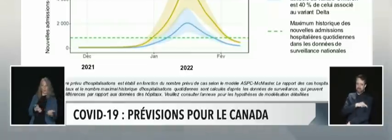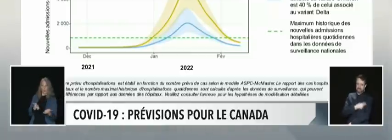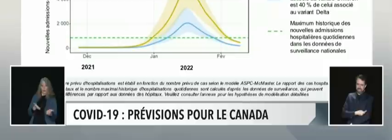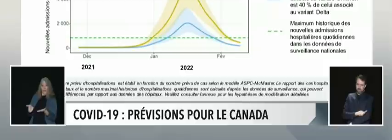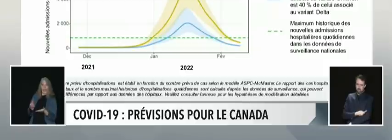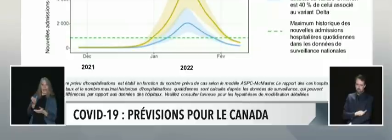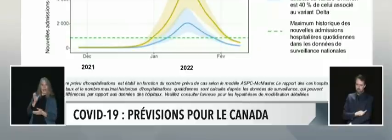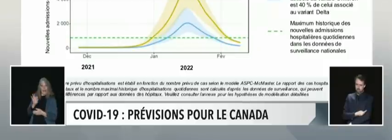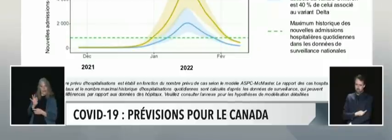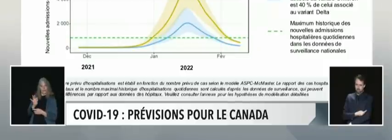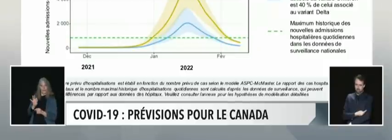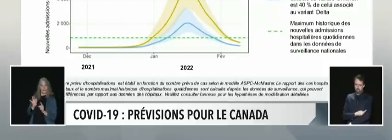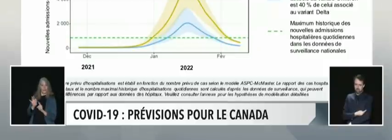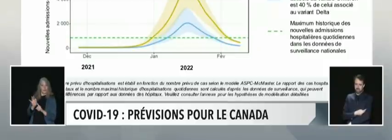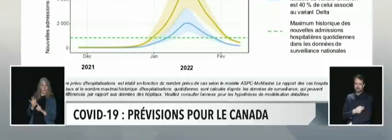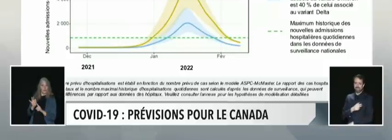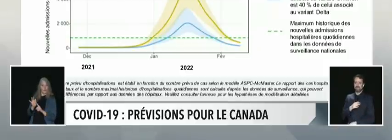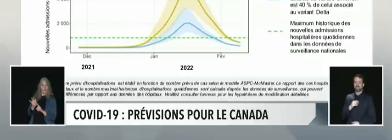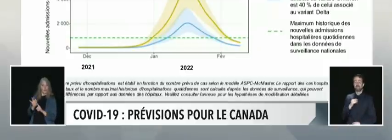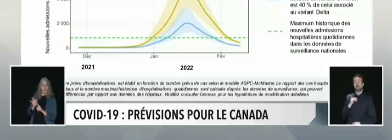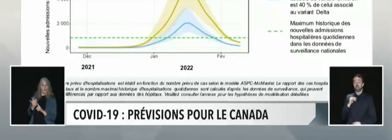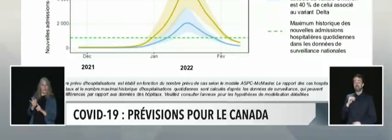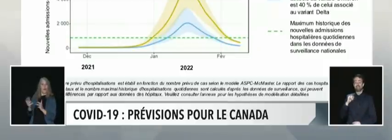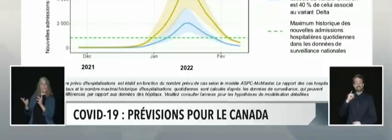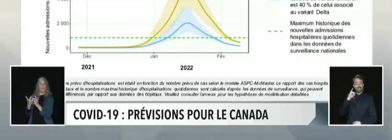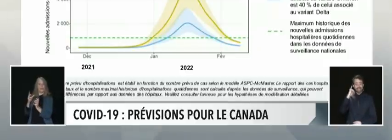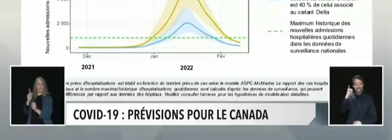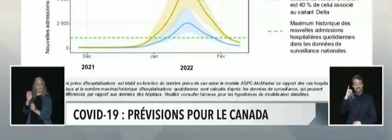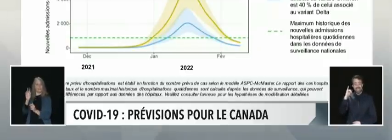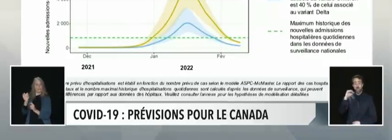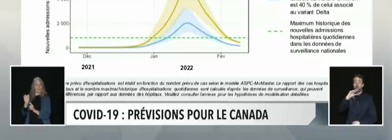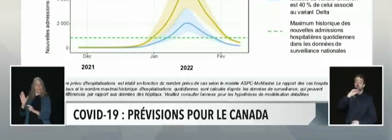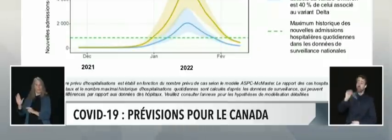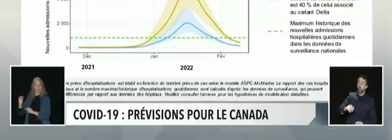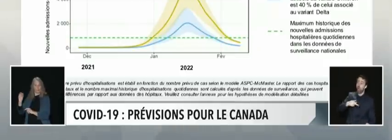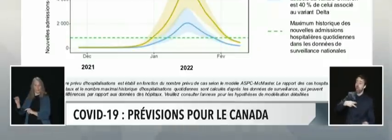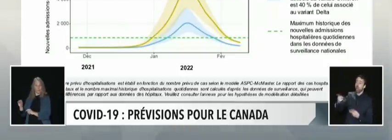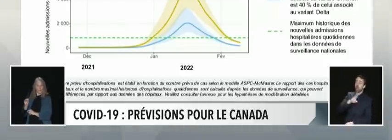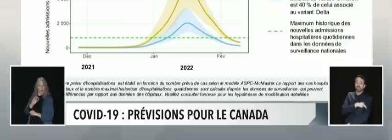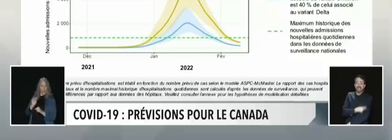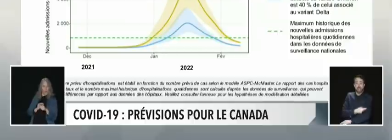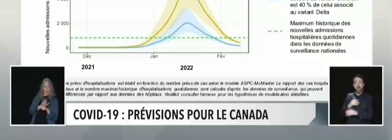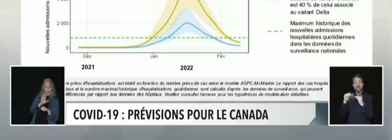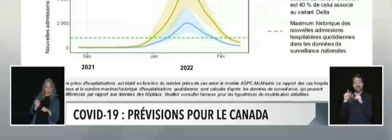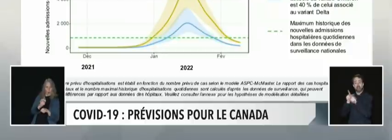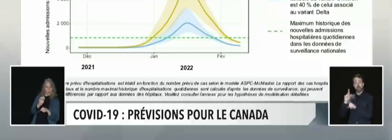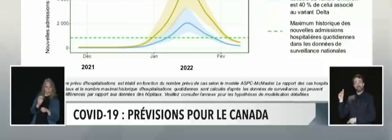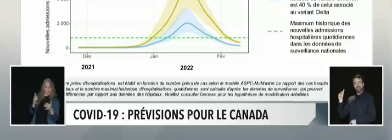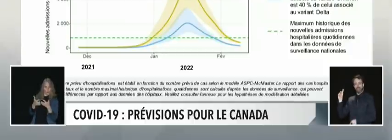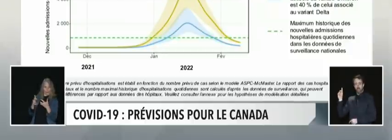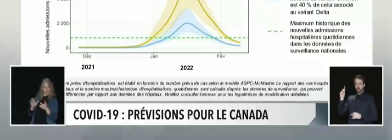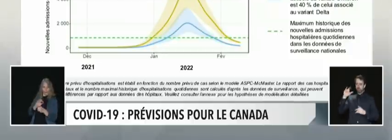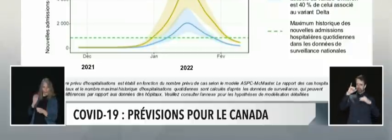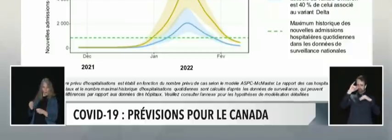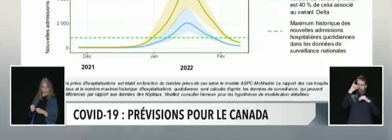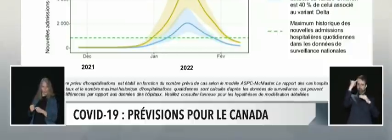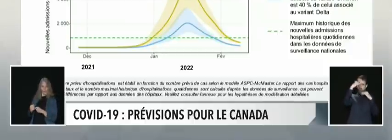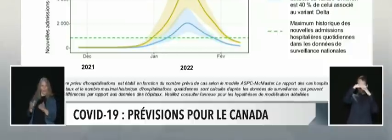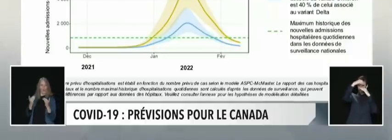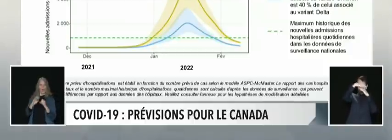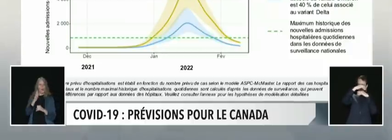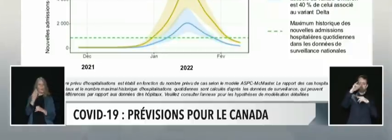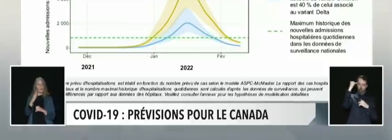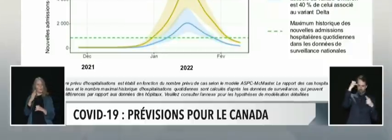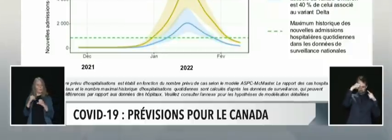'hospitalisation pour Omicron était aussi élevé que Delta. La trajectoire de la ligne bleue inférieure montre l